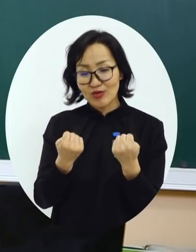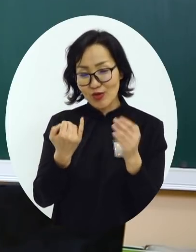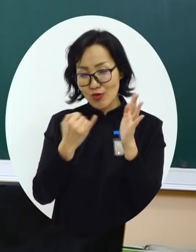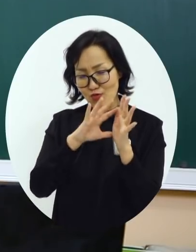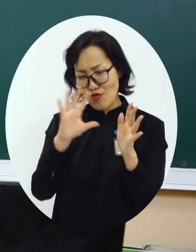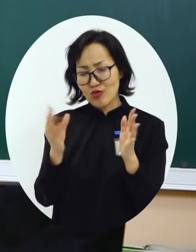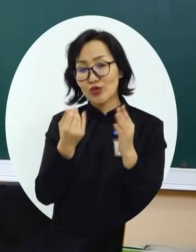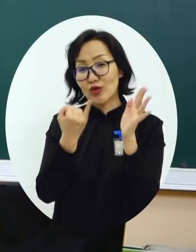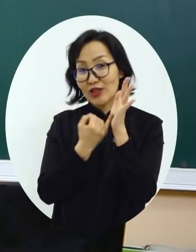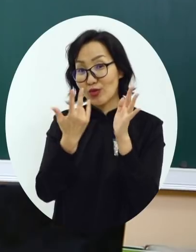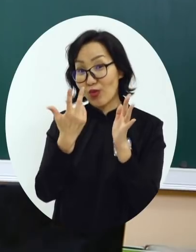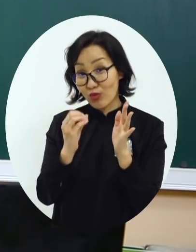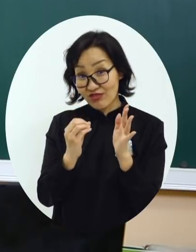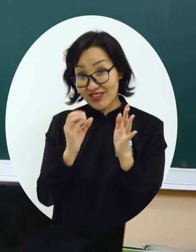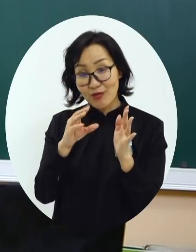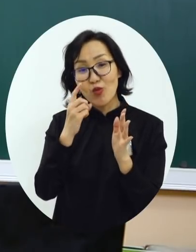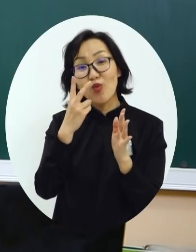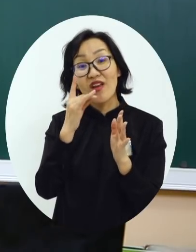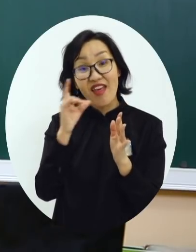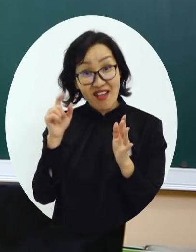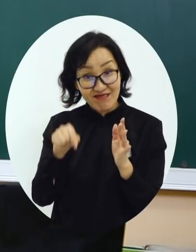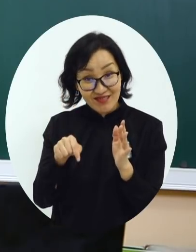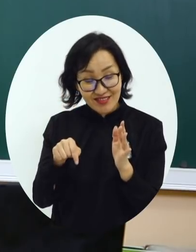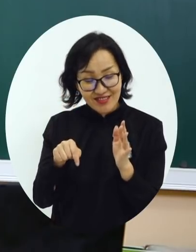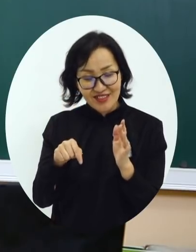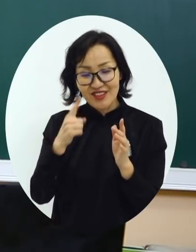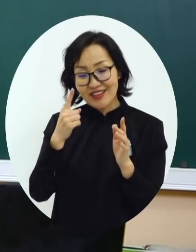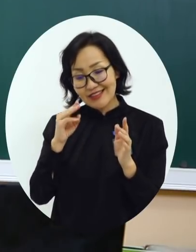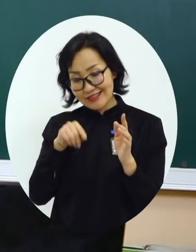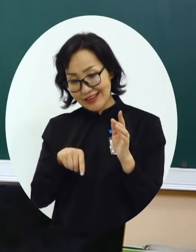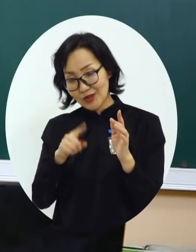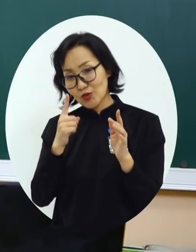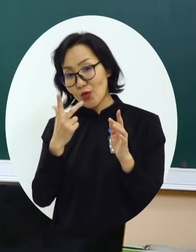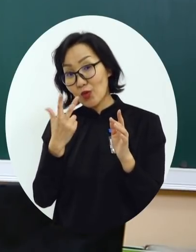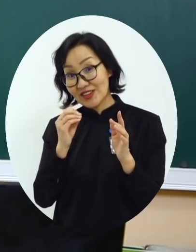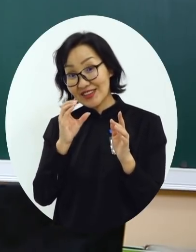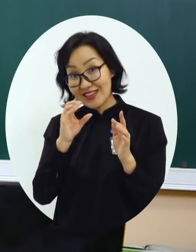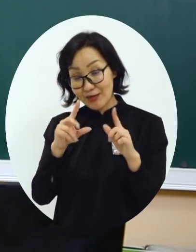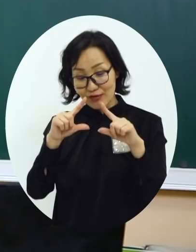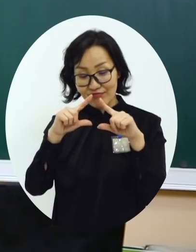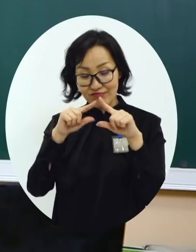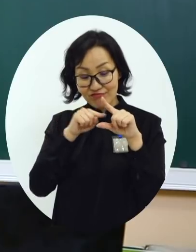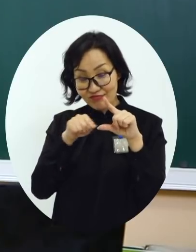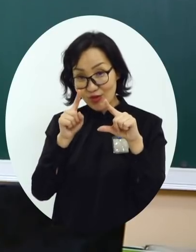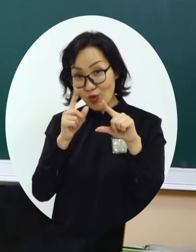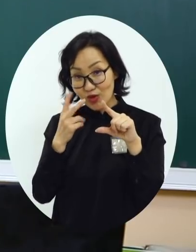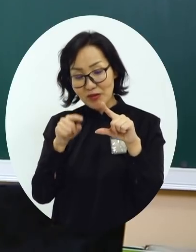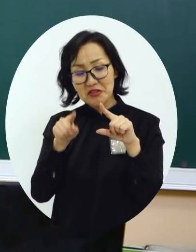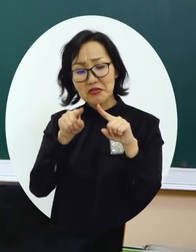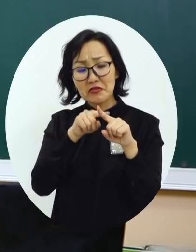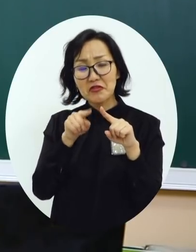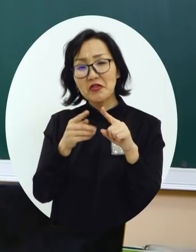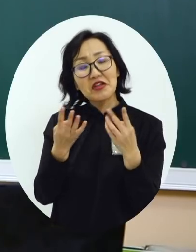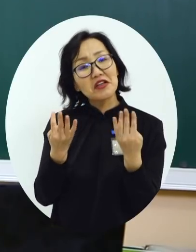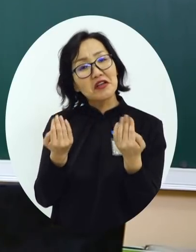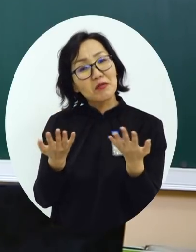нь 630 метр хүрээнэ. Нэг тал нь 130. Адил хажууд гэсэн учраас нөгөө хоёр тал нь ямар байх